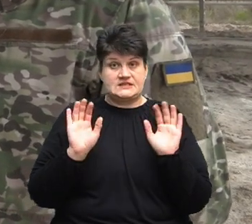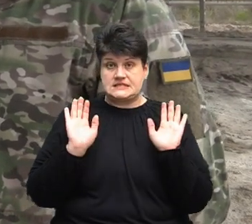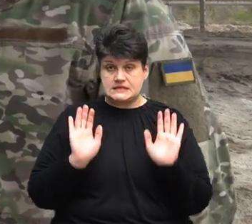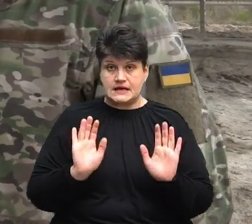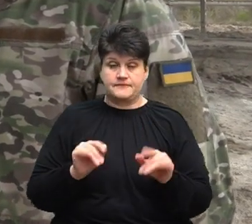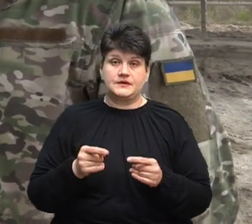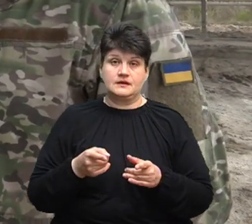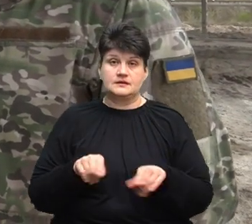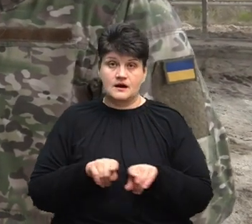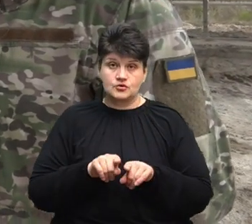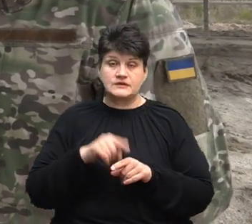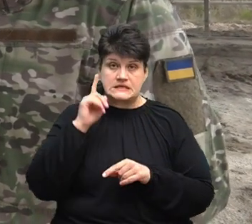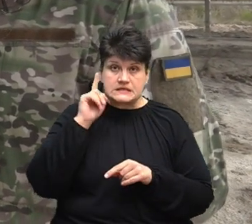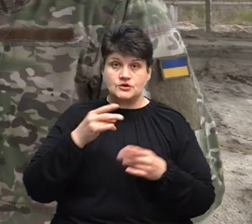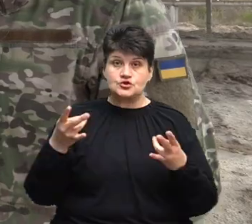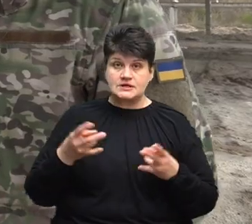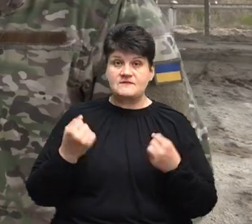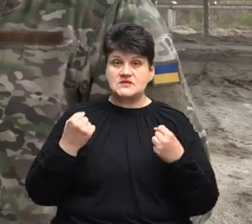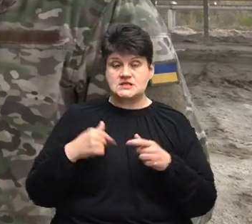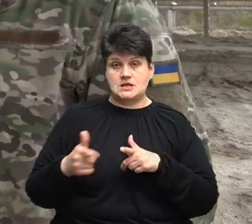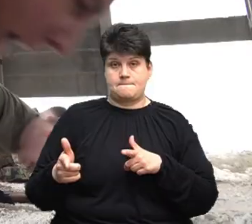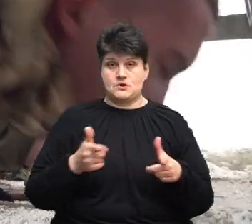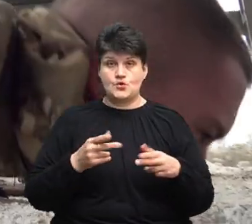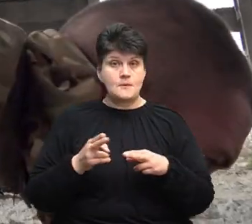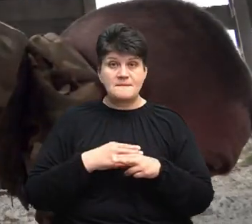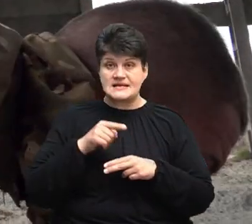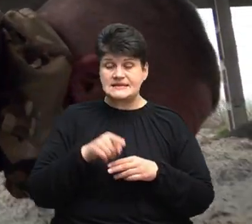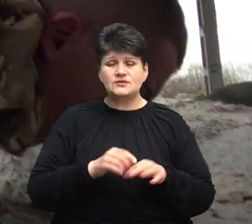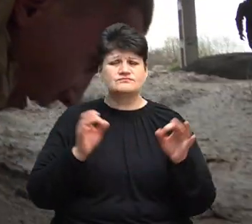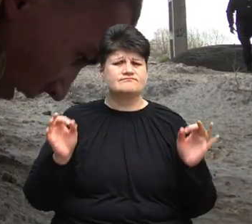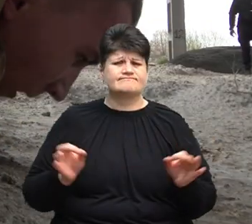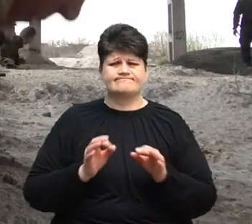вони також знали, що треба фізичну підготовку, бо без неї на фронті ніяк.